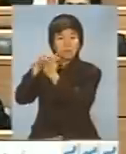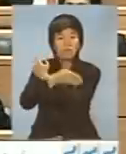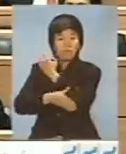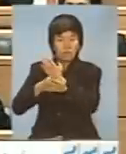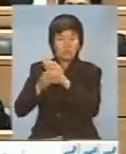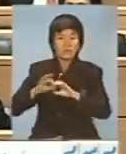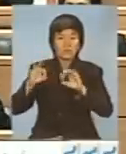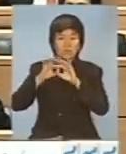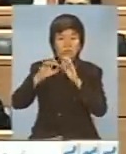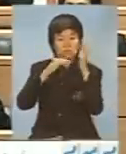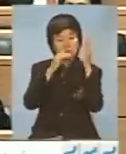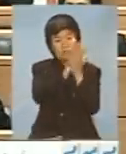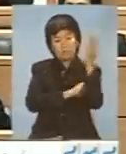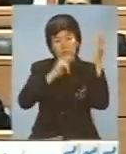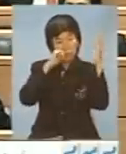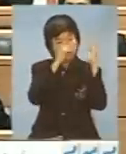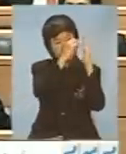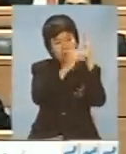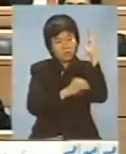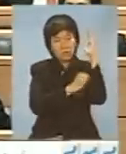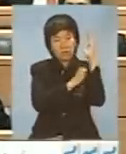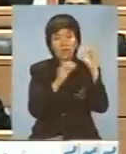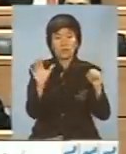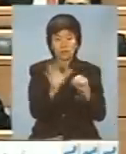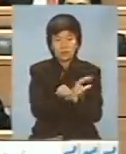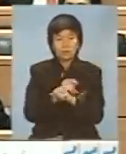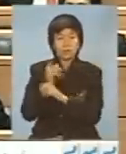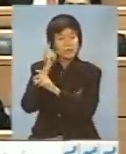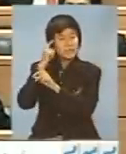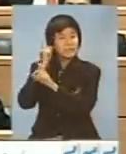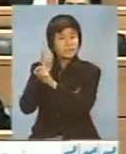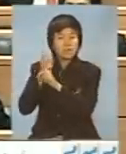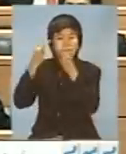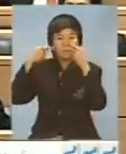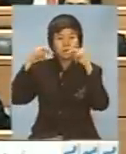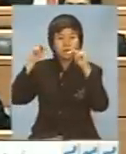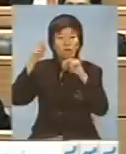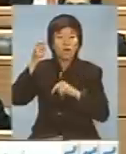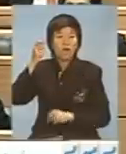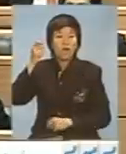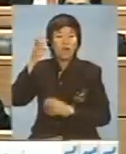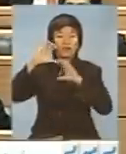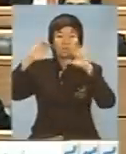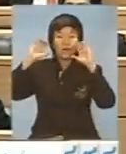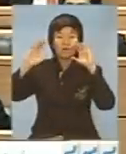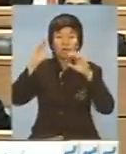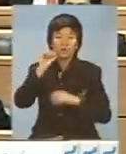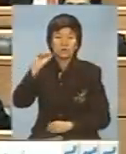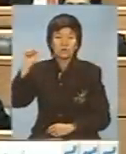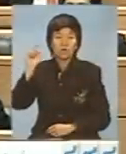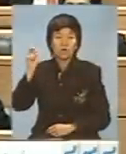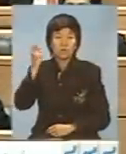ทศตามแผนแม่บทที่รัฐบาลอภิสิทธิ์จัดทำไว้เป็นระยะทาง 3,039 กิโลเมตรห